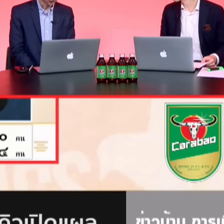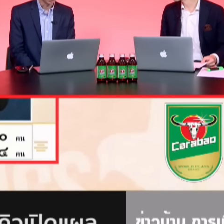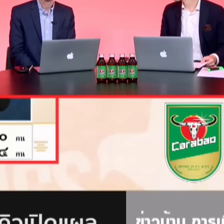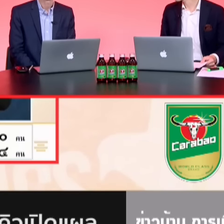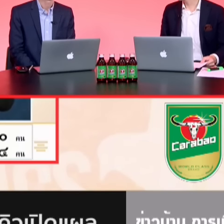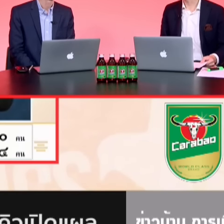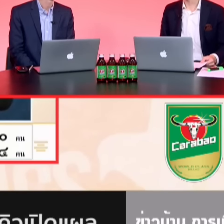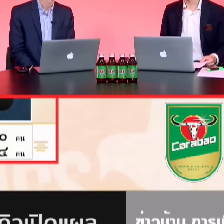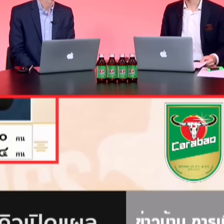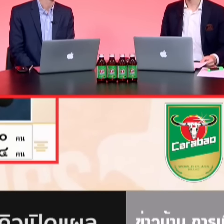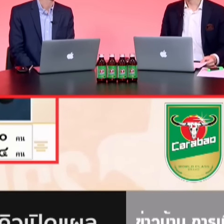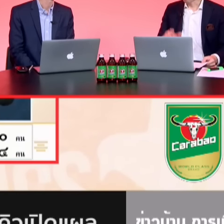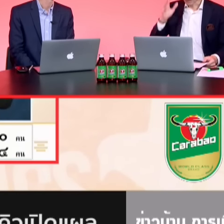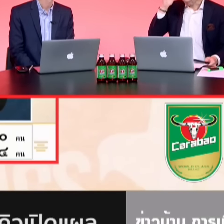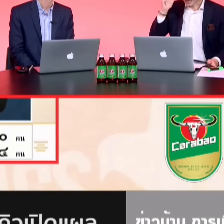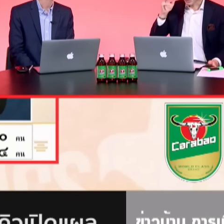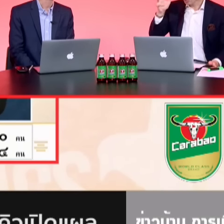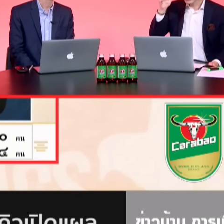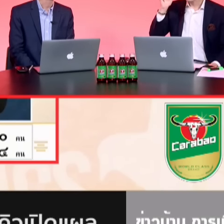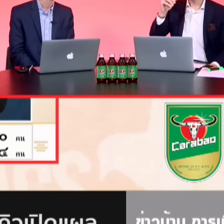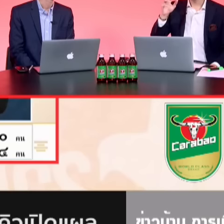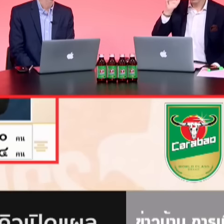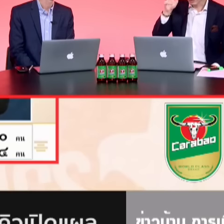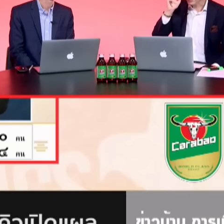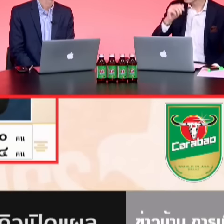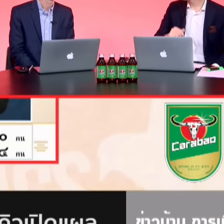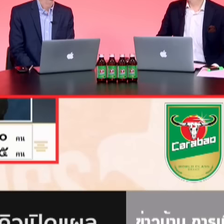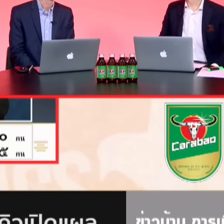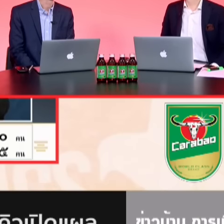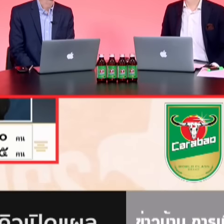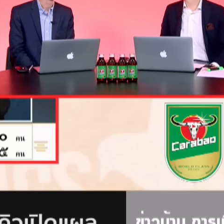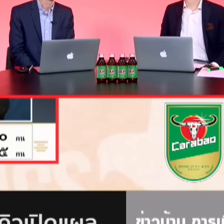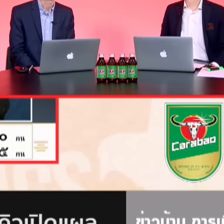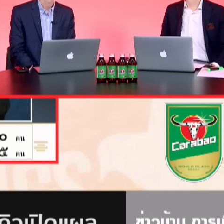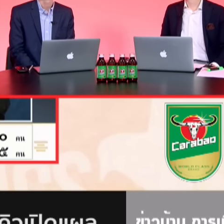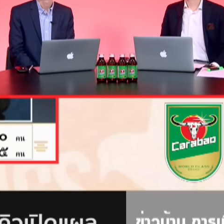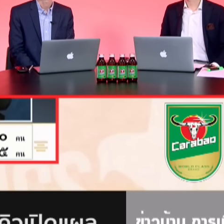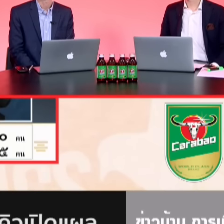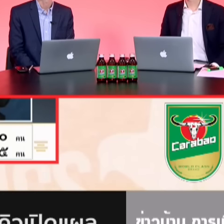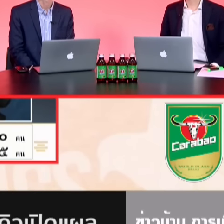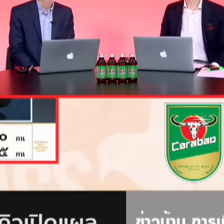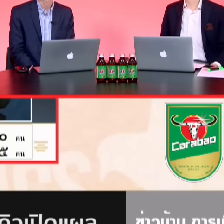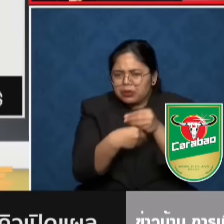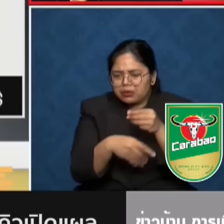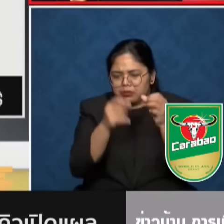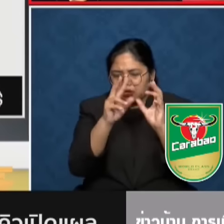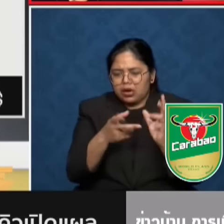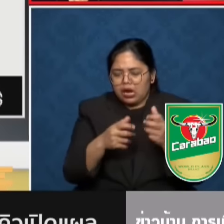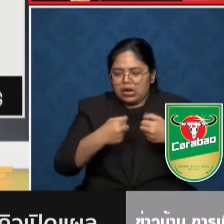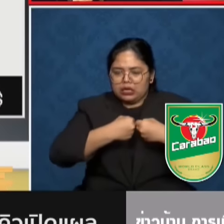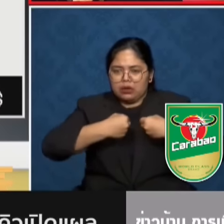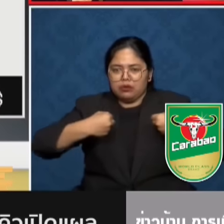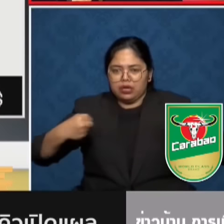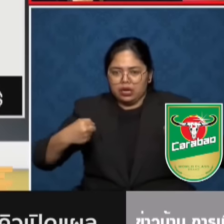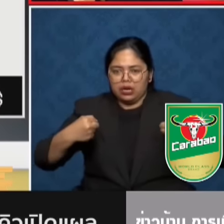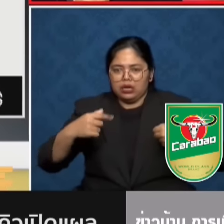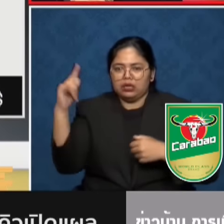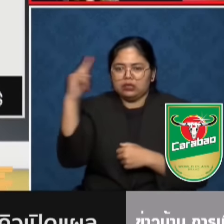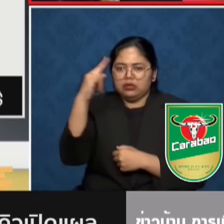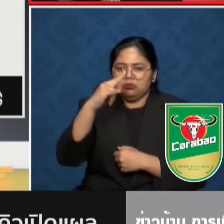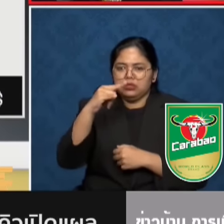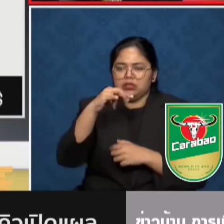สกุล ค ุ ณไหม ผมหลับตาแล้วรู้ได้เลยว่าถ้าคุณไหมขึ้นจะพูดเรื่องอะไร มาเรื่องนี ้ต่อวอลเล็ต เศรษฐกิจดิจิตอล